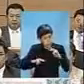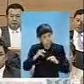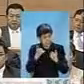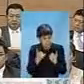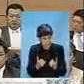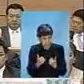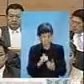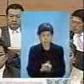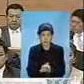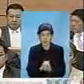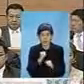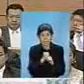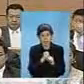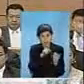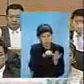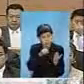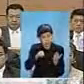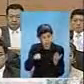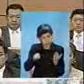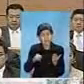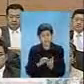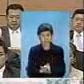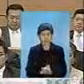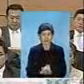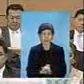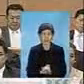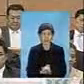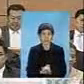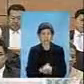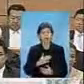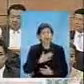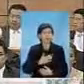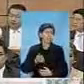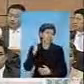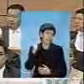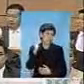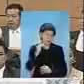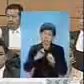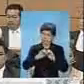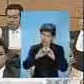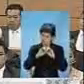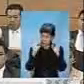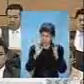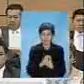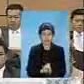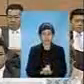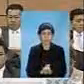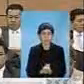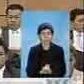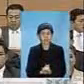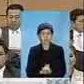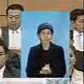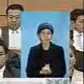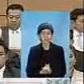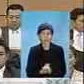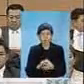นี้ทุกร่างทุกฉบับแล้วก็ต้องพูดให้ชัดกันไปถึงจุดยืนว่า